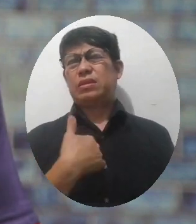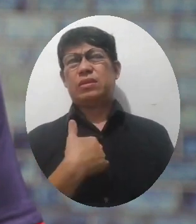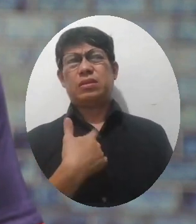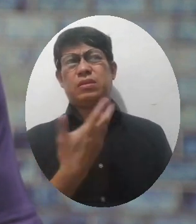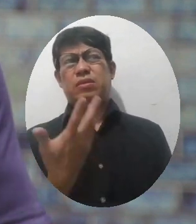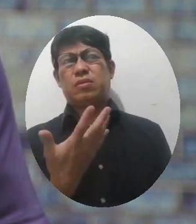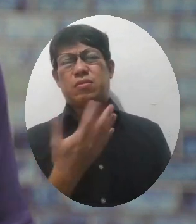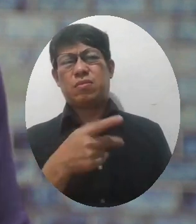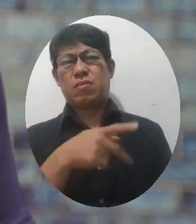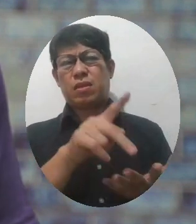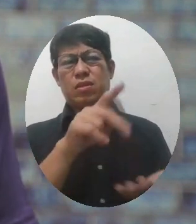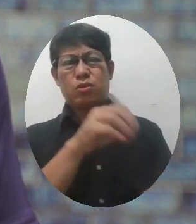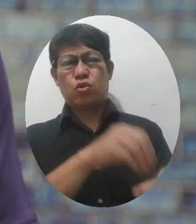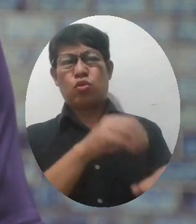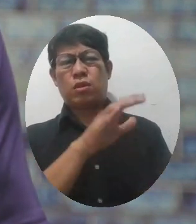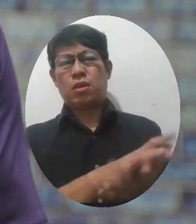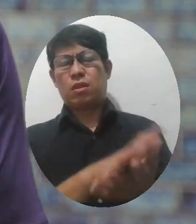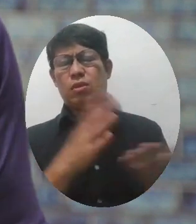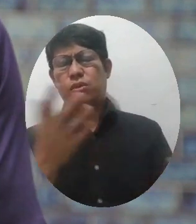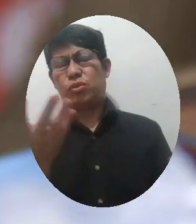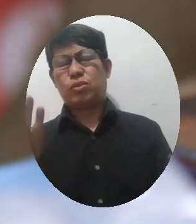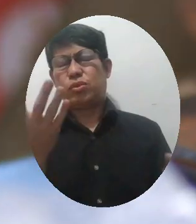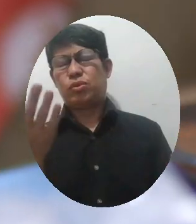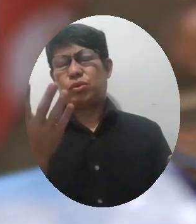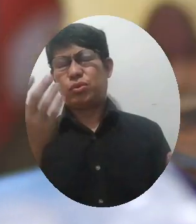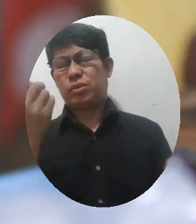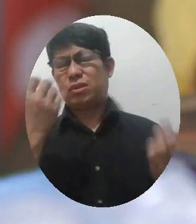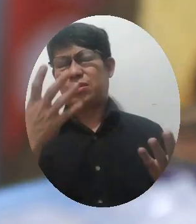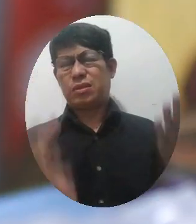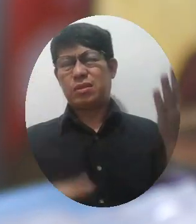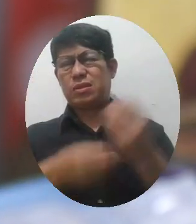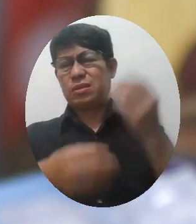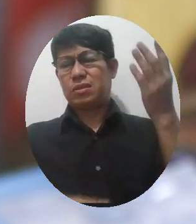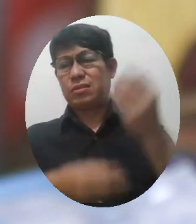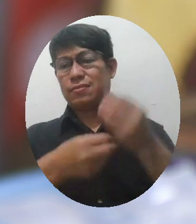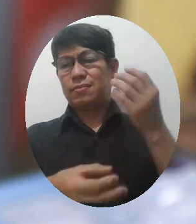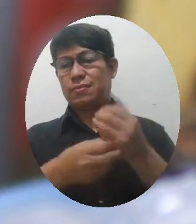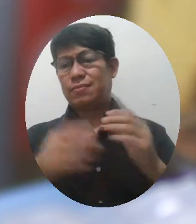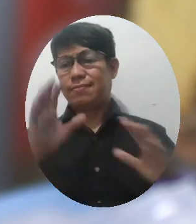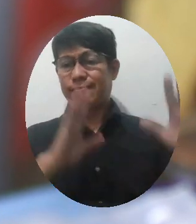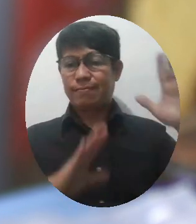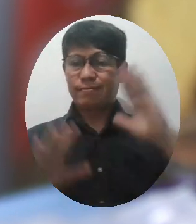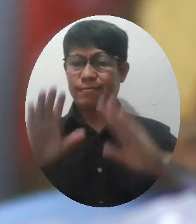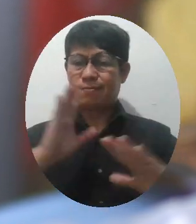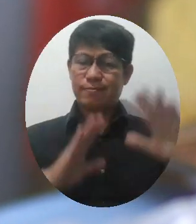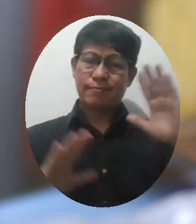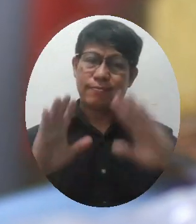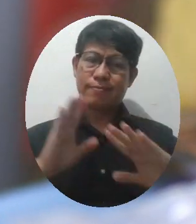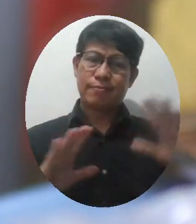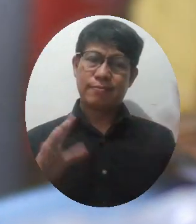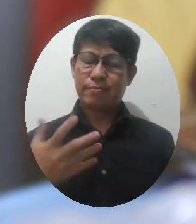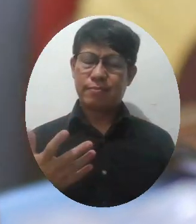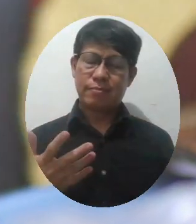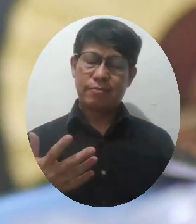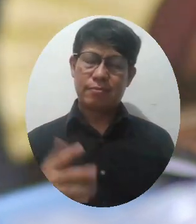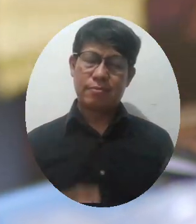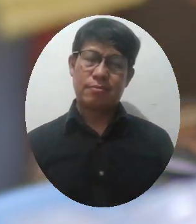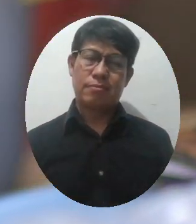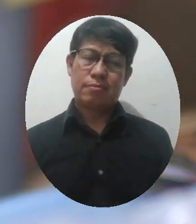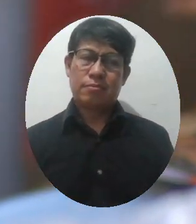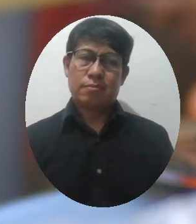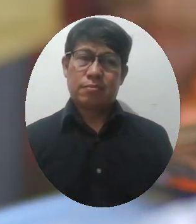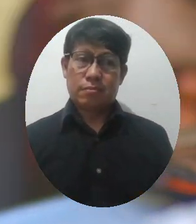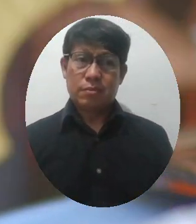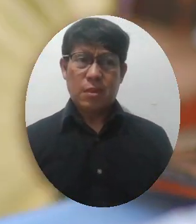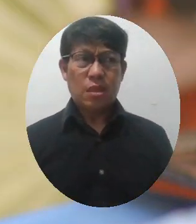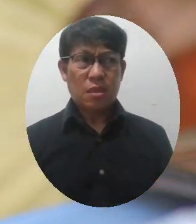akalain na ganito ang kahahantungan ng kanilang mga problema. May mga tao din po na tumutulong sa kanya. Ngayon po, pag